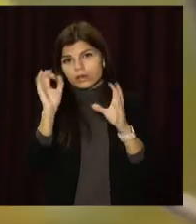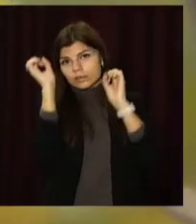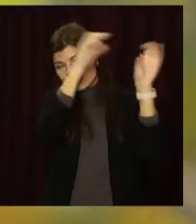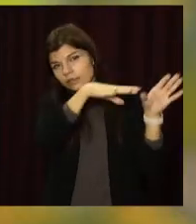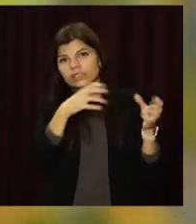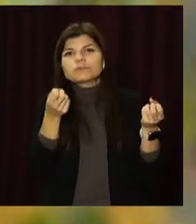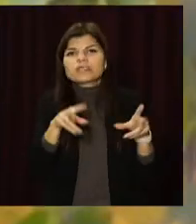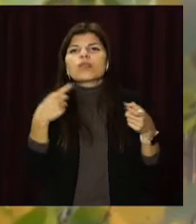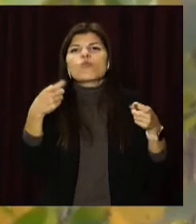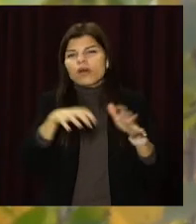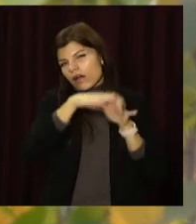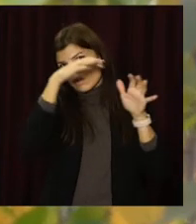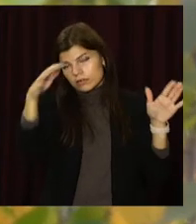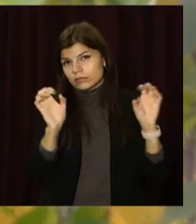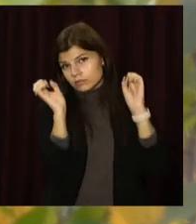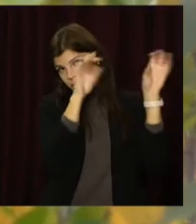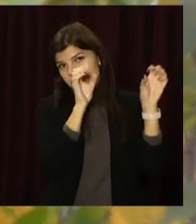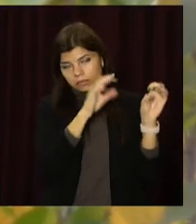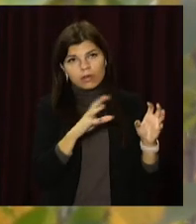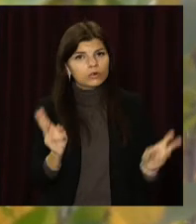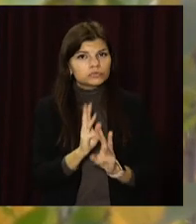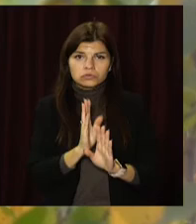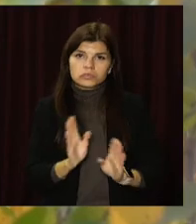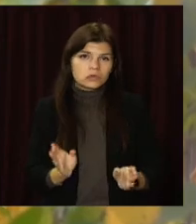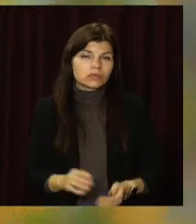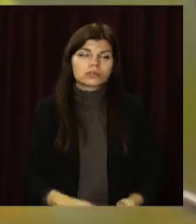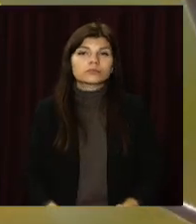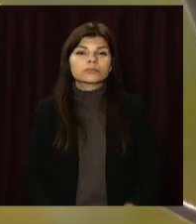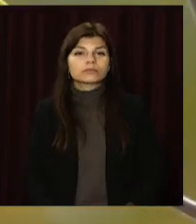Дар'я Пшениша, Роман Івашинов, Сергій Макаров та Василь Самовар. Опен'юз, телеканал відкритий.